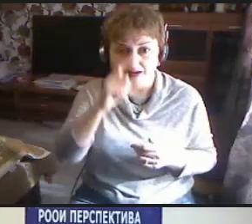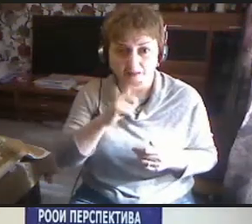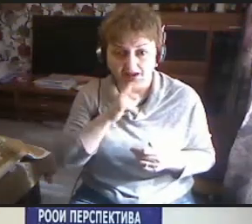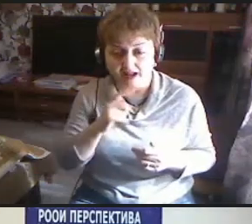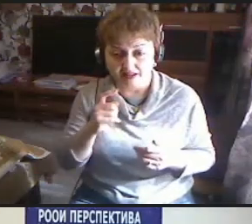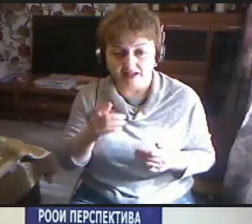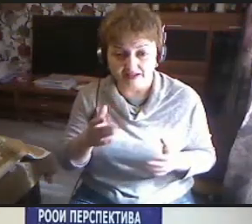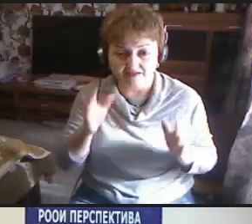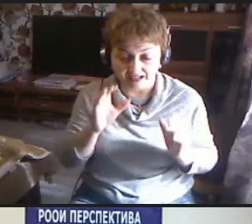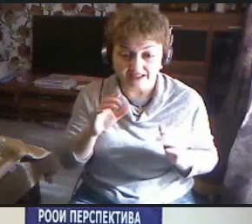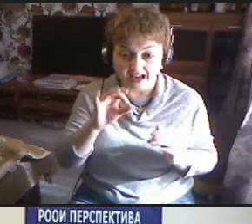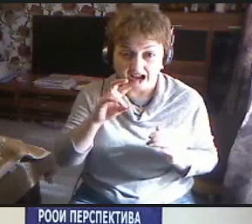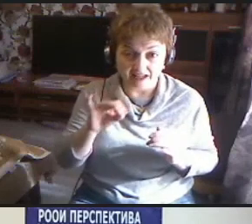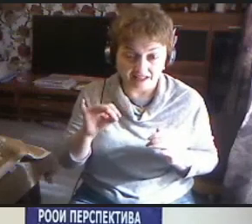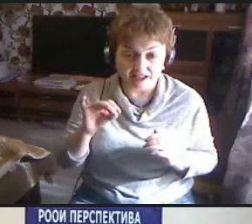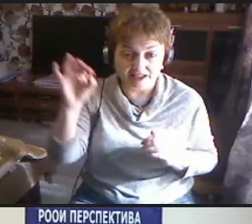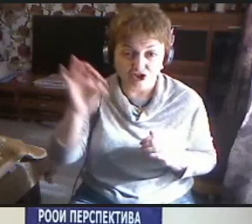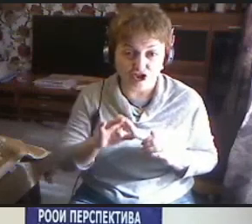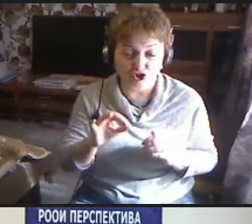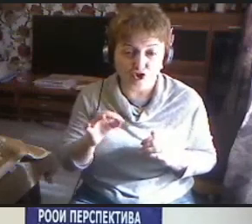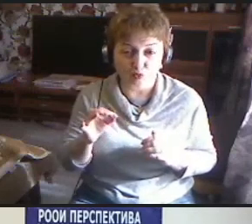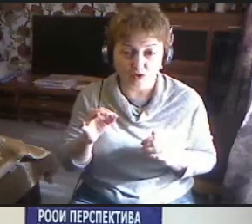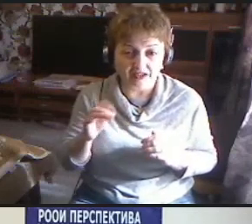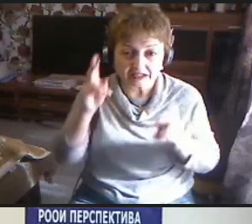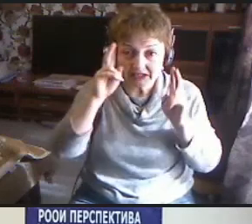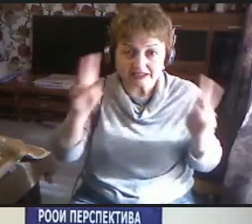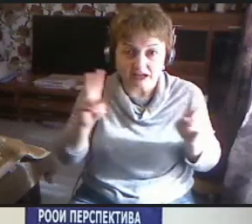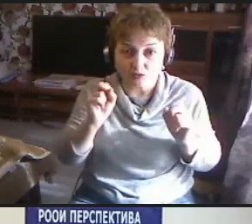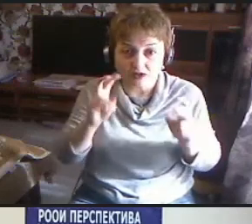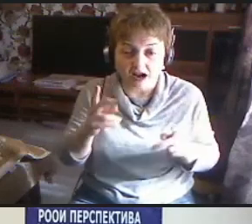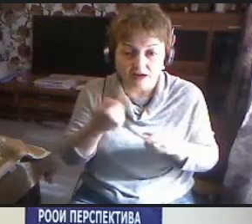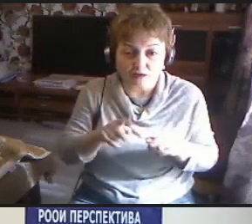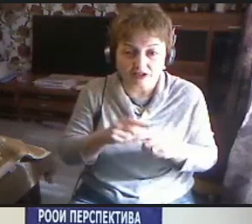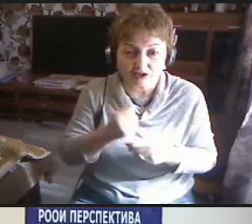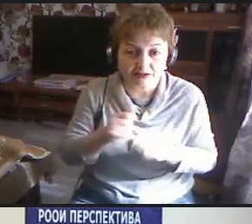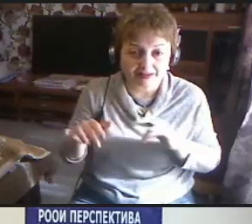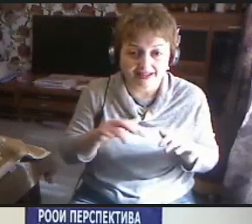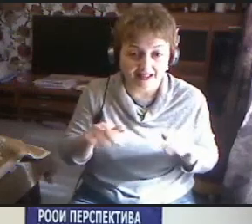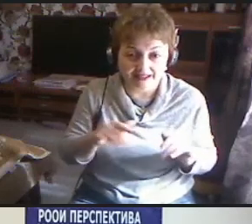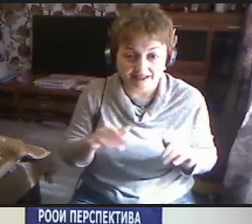И они зачастую не знают, как с этим делать. И